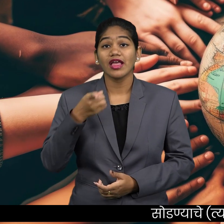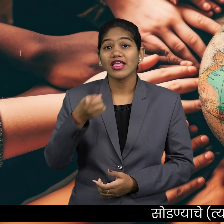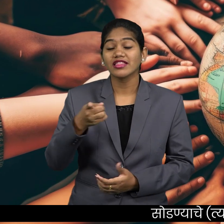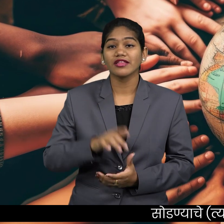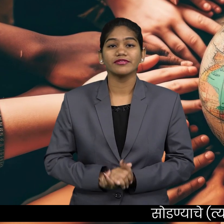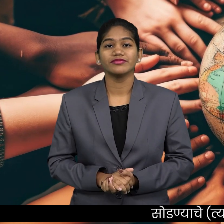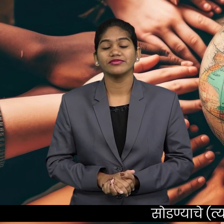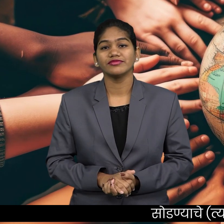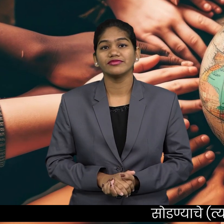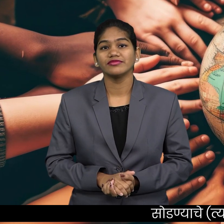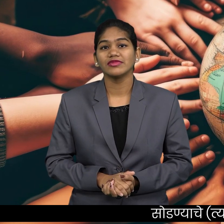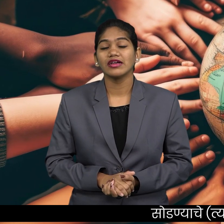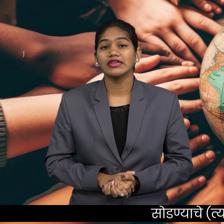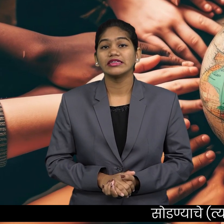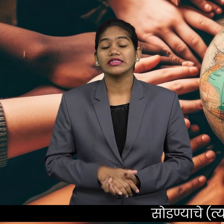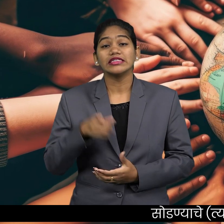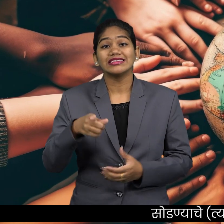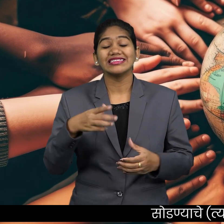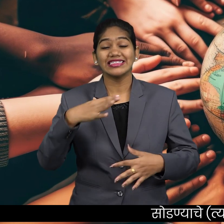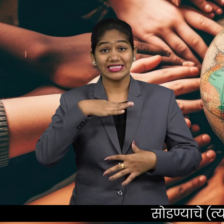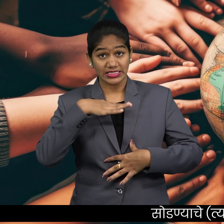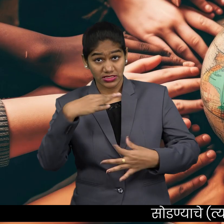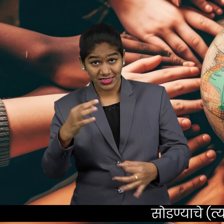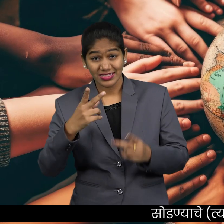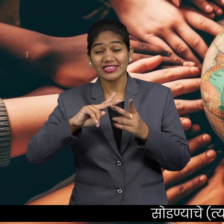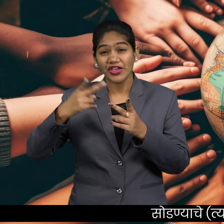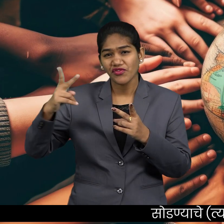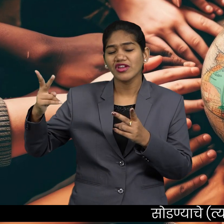सोडण्याचे म्हणजेच त्याग करण्याचे सांगितले.